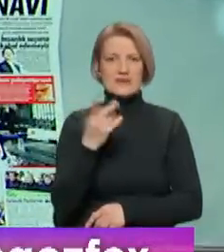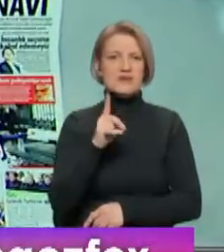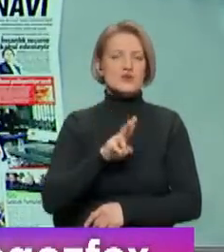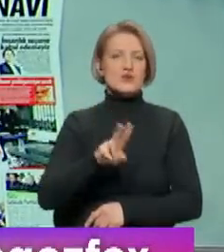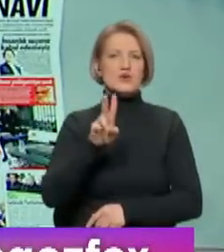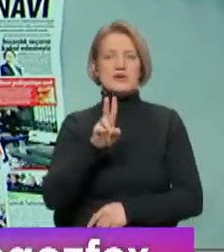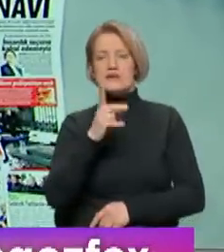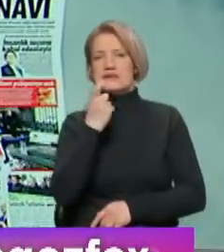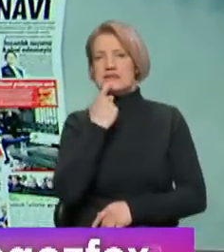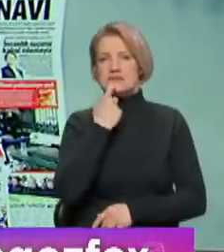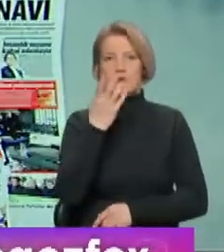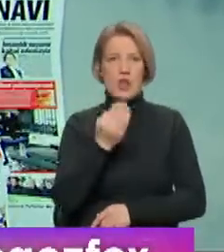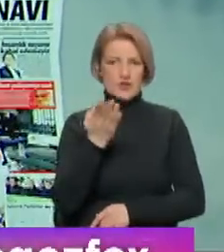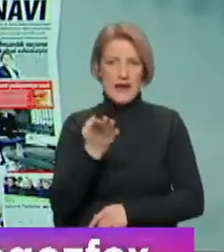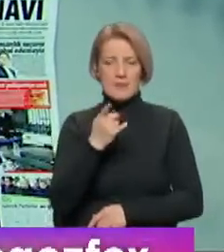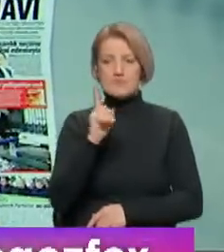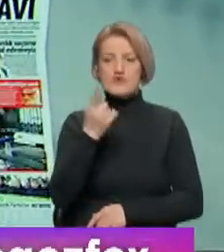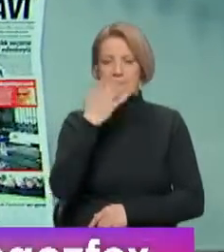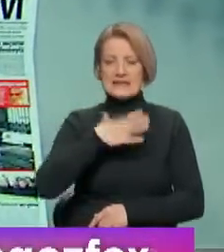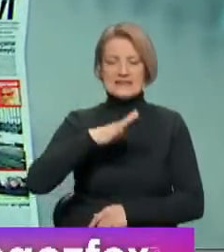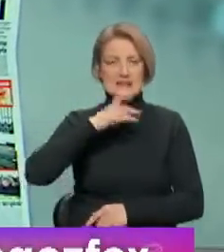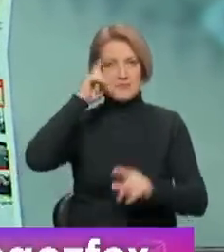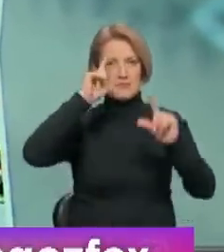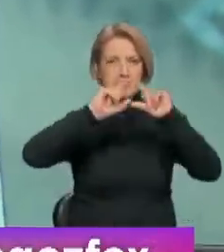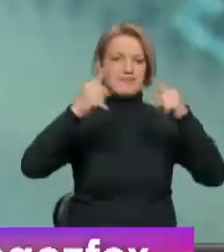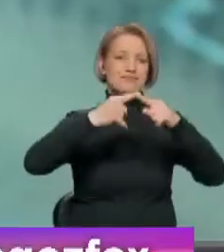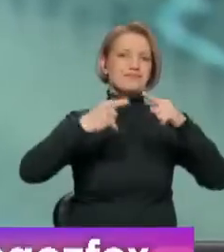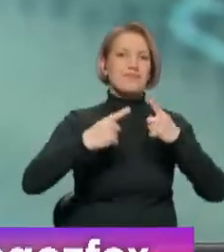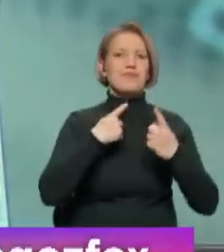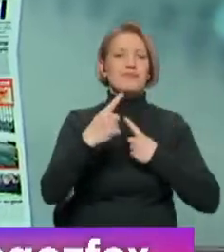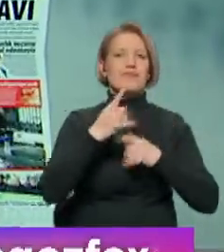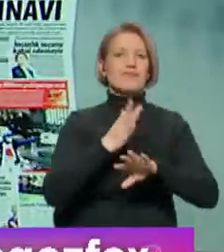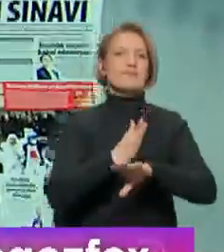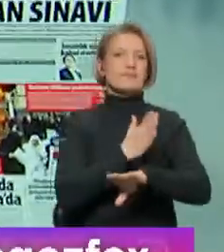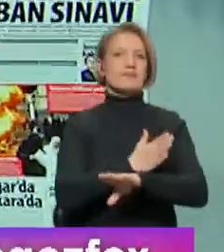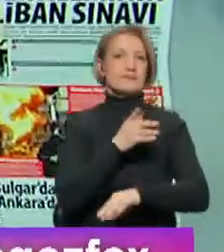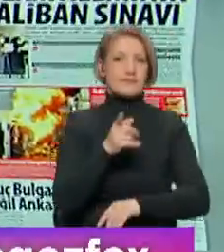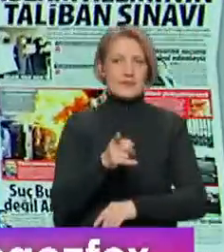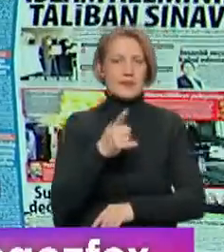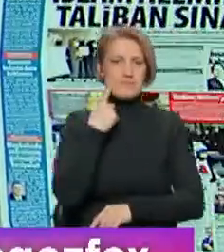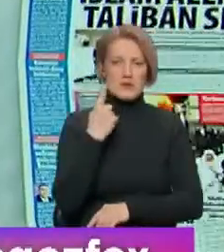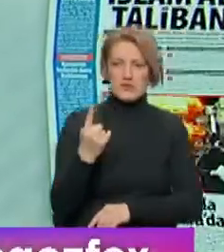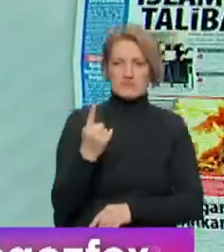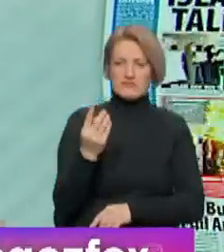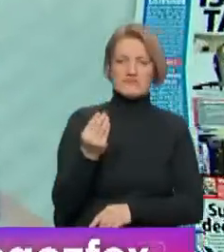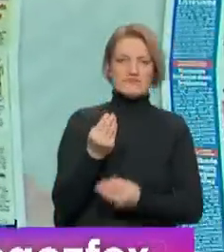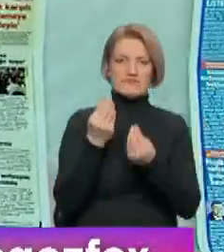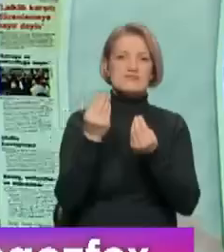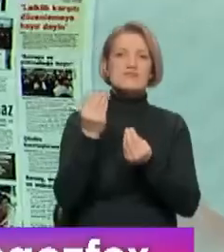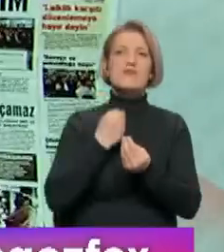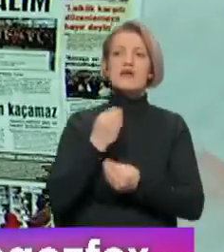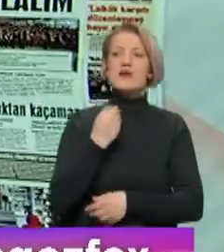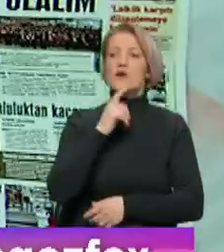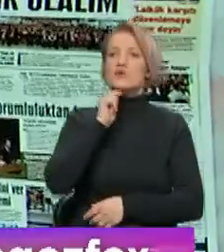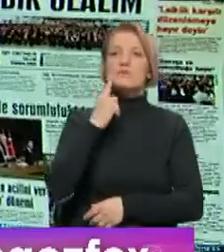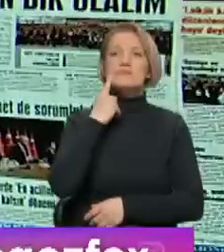yol olacak yılı olacak ve Müjdemi isterim başlığı altında konuşurken vatandaş bakacak verecek olan vaatlere